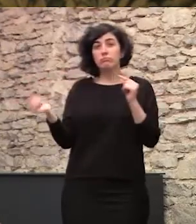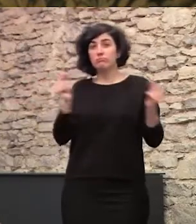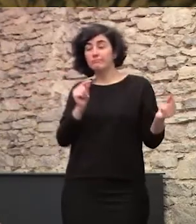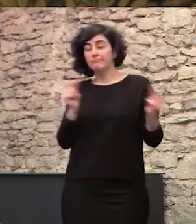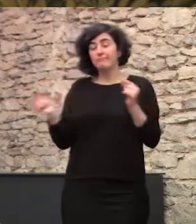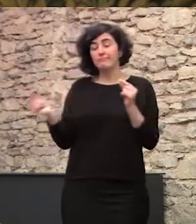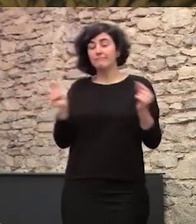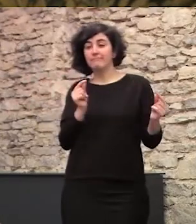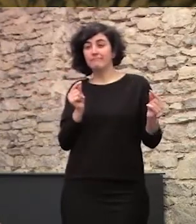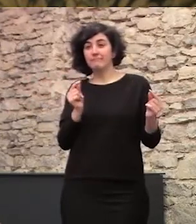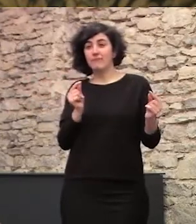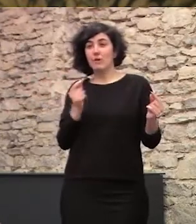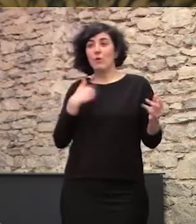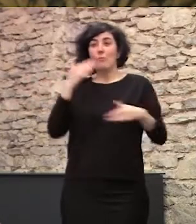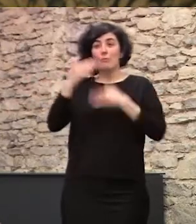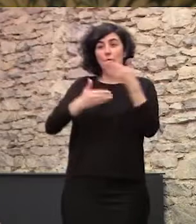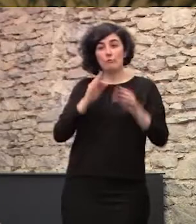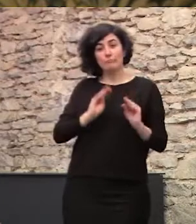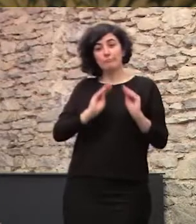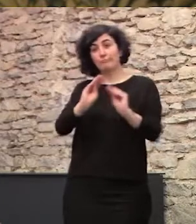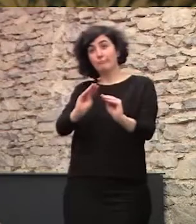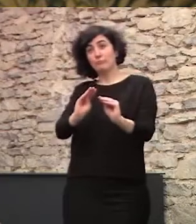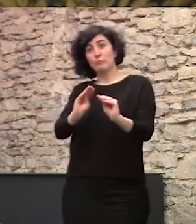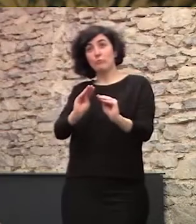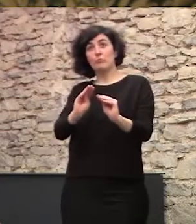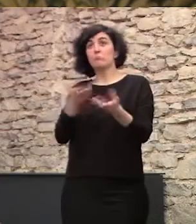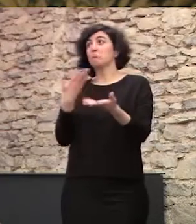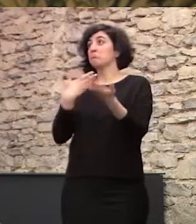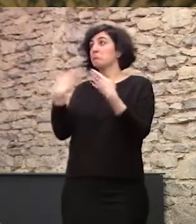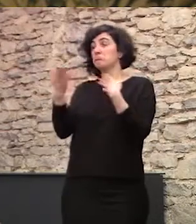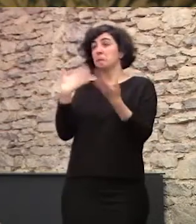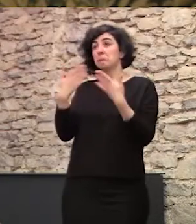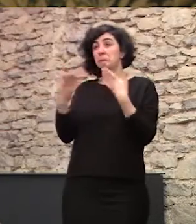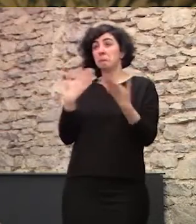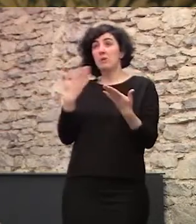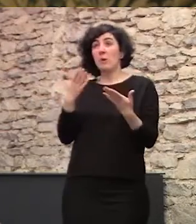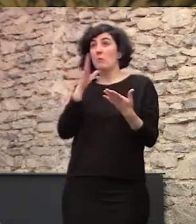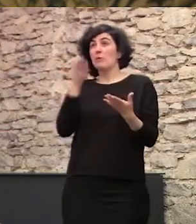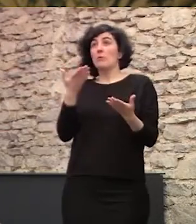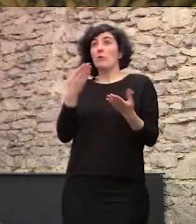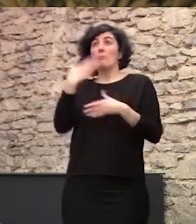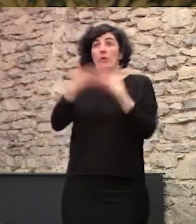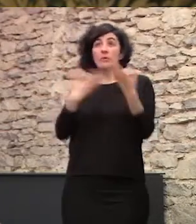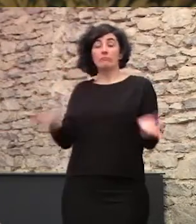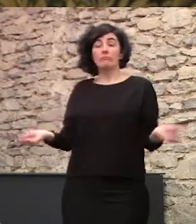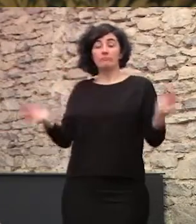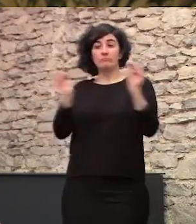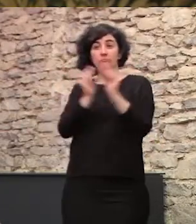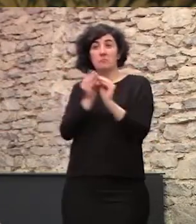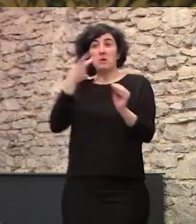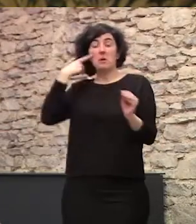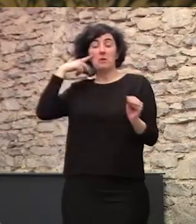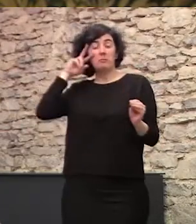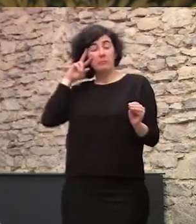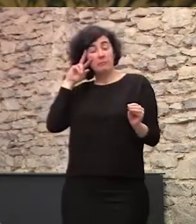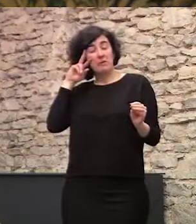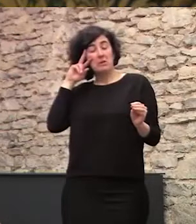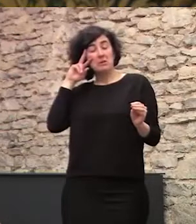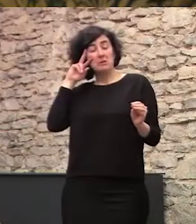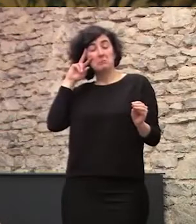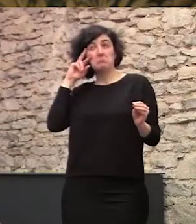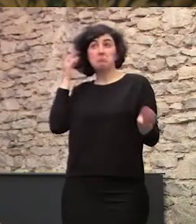jartzea, euren prozesuak neko bateratuak ez, izan direlako esperientzia,